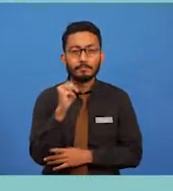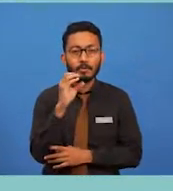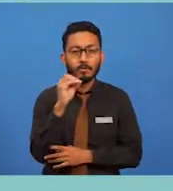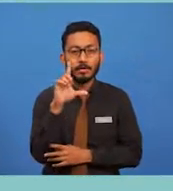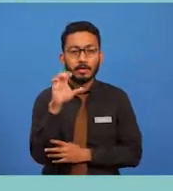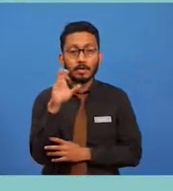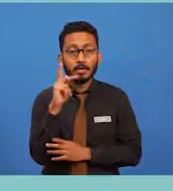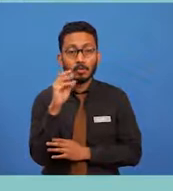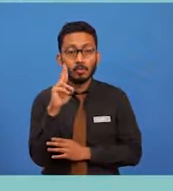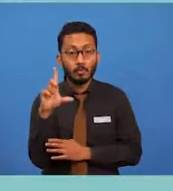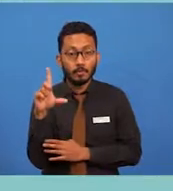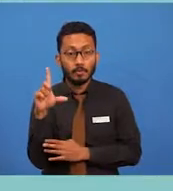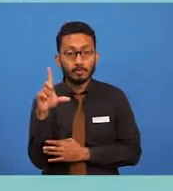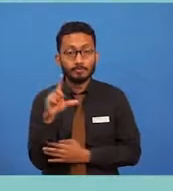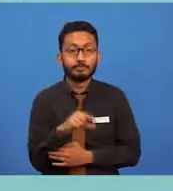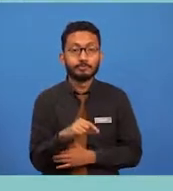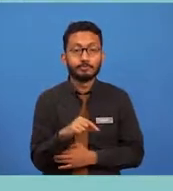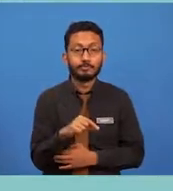ion hidroksida.